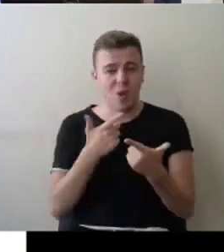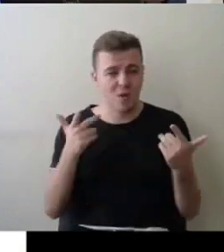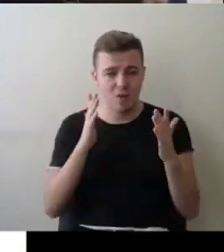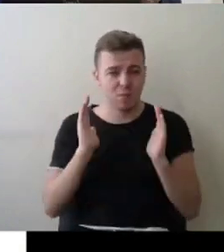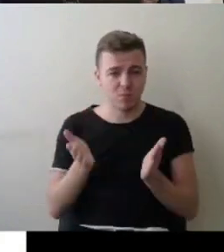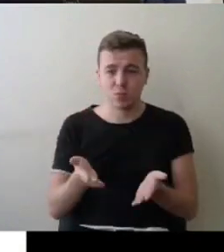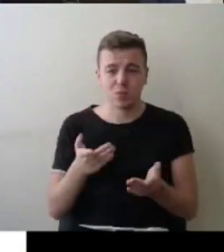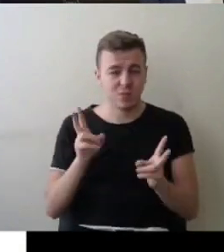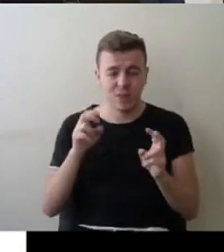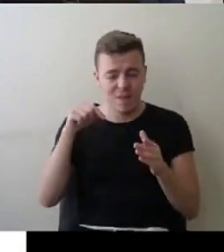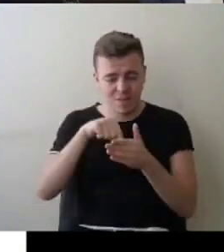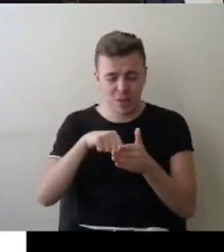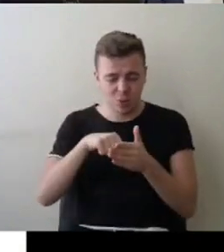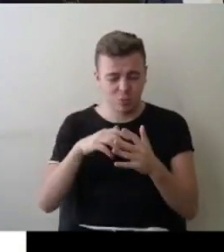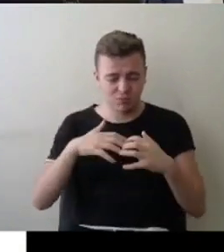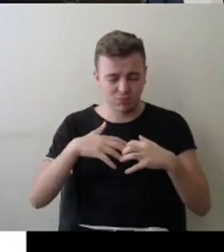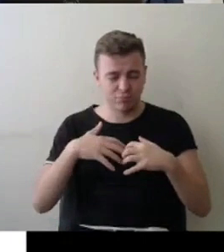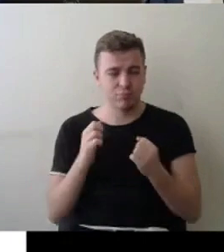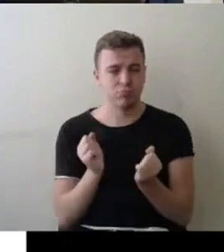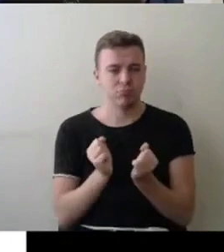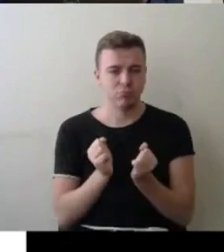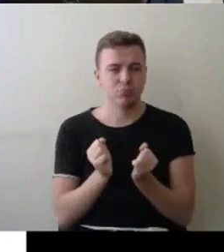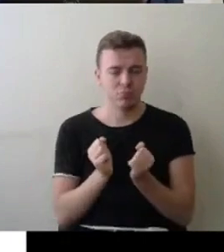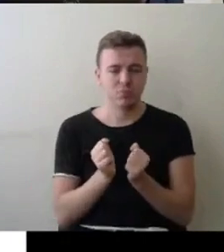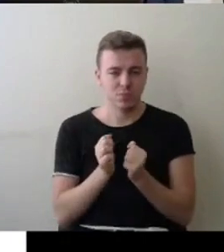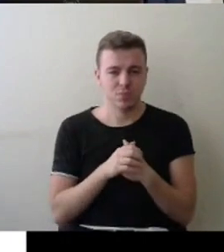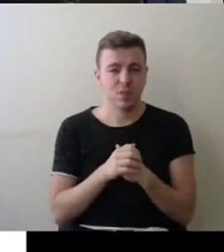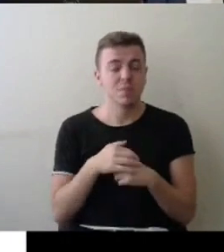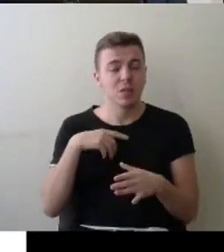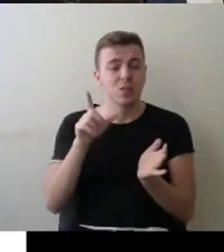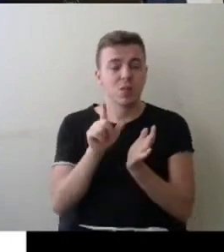iš vidaus nebeegzistuos. Mes turim surasti tą.